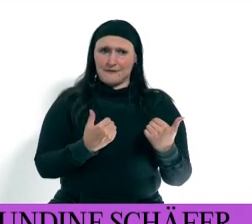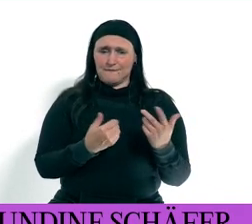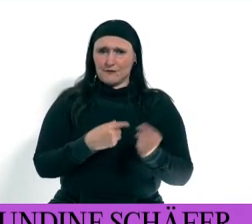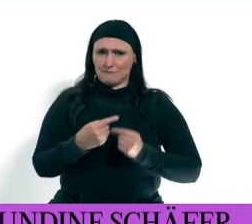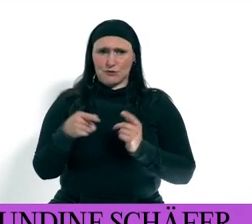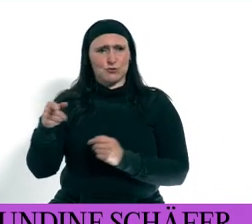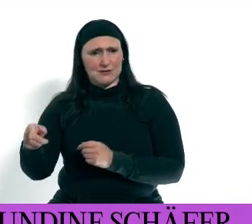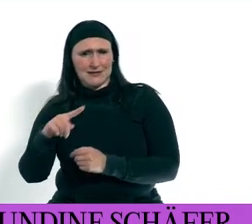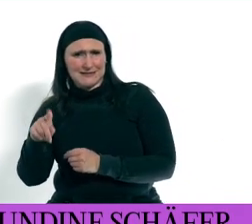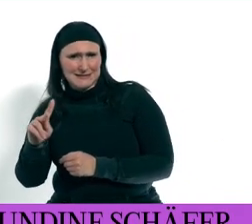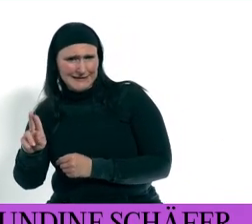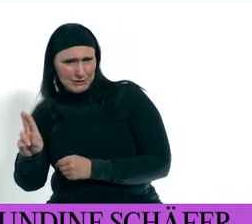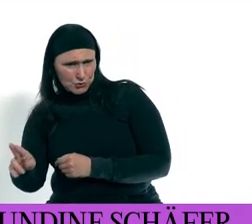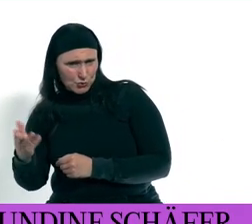seit fast 20 Jahren, oder?